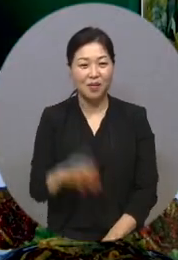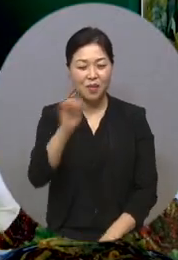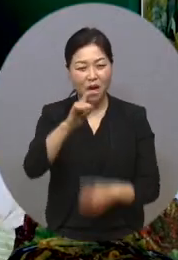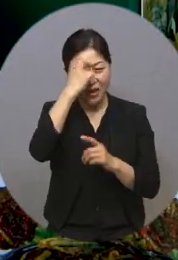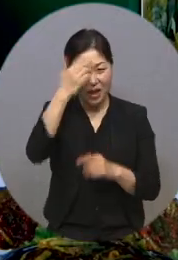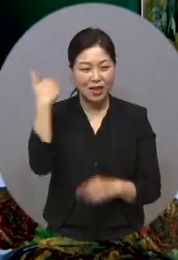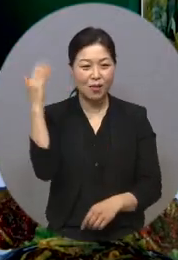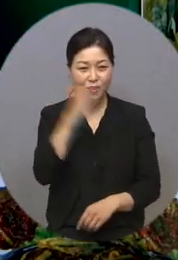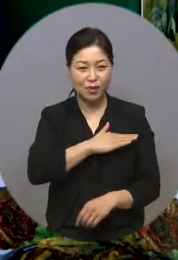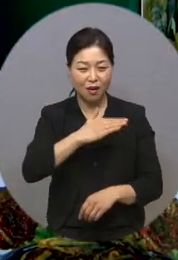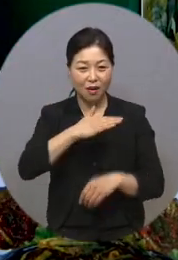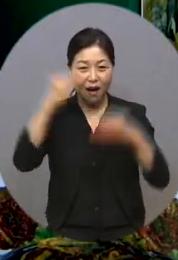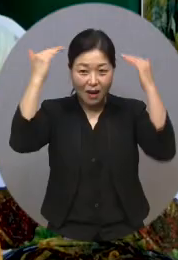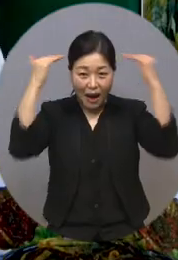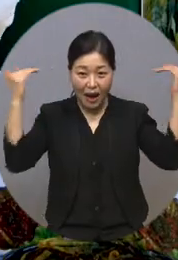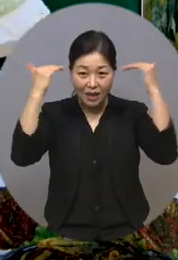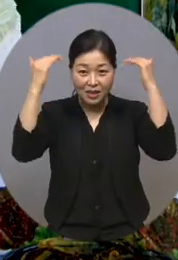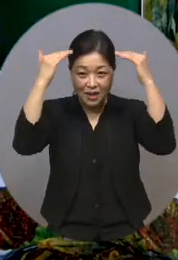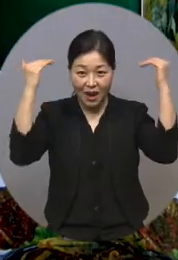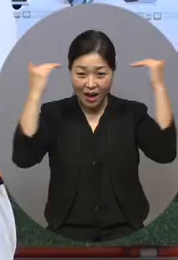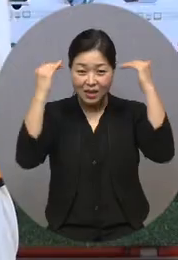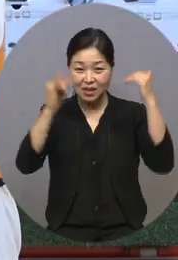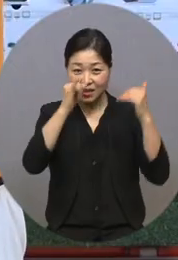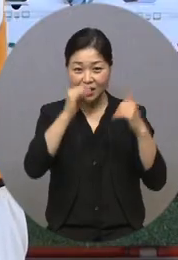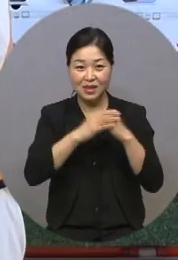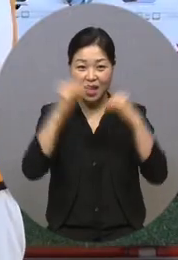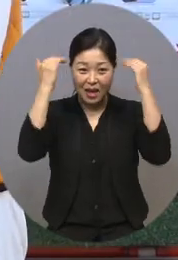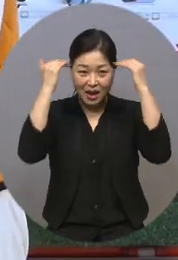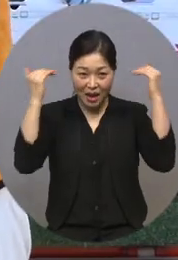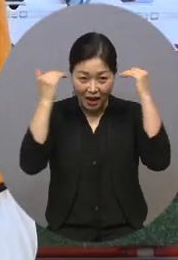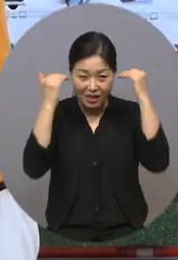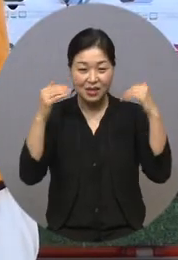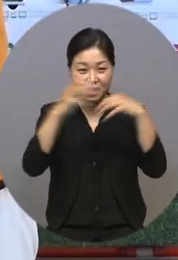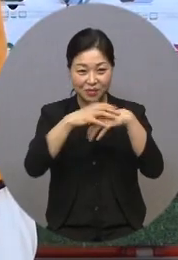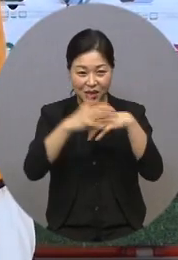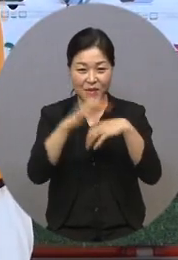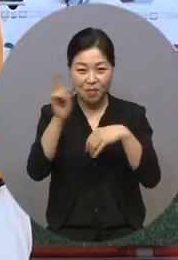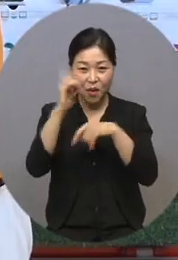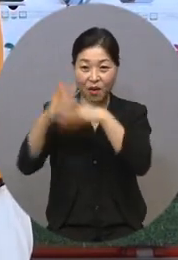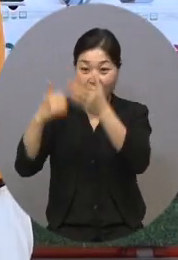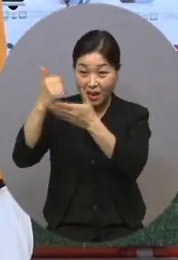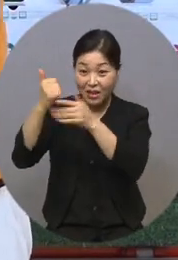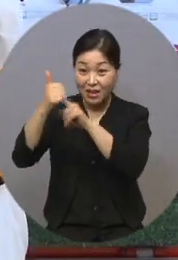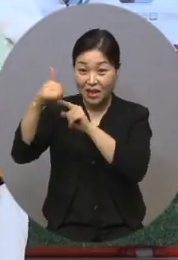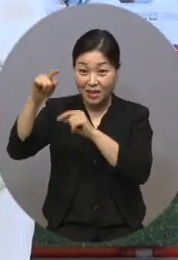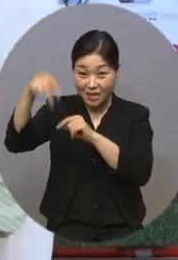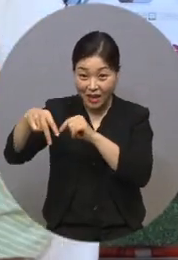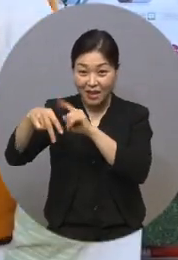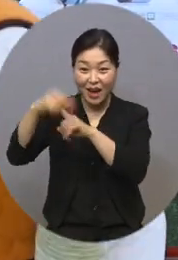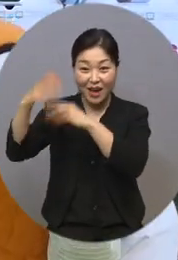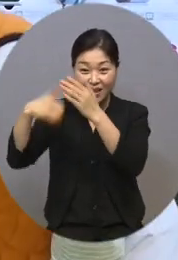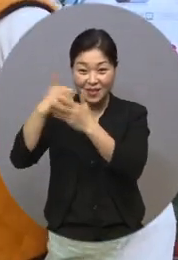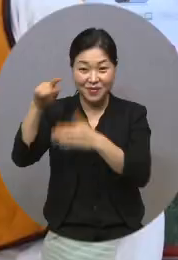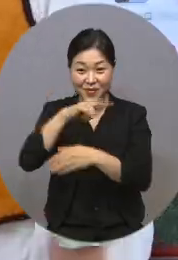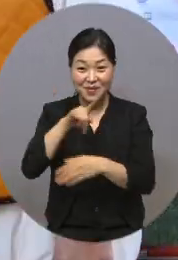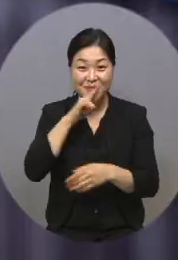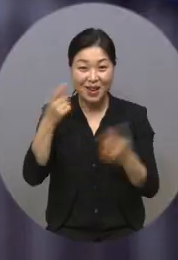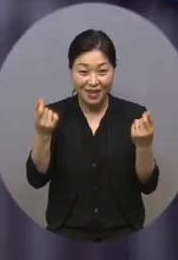그럼 근데 이럴 때 갓 하면 갓. 하느님이 갓. 갓. 다 됐습니까? 갓 굿. 예. 예. 많이 밝았습니까? 예,